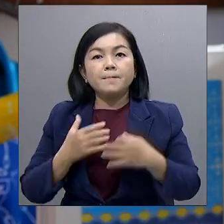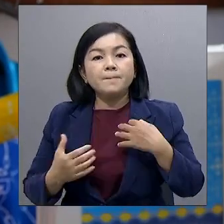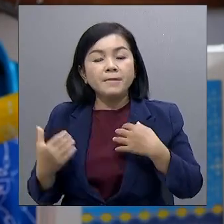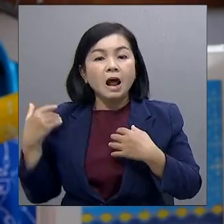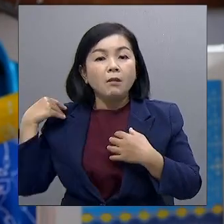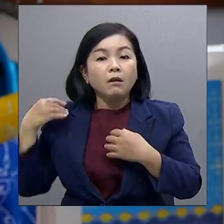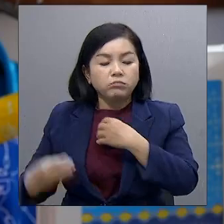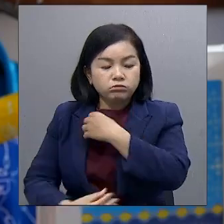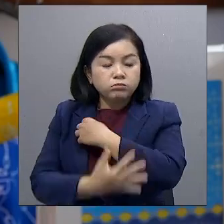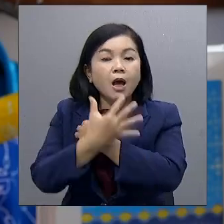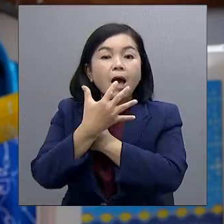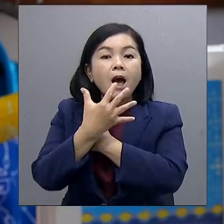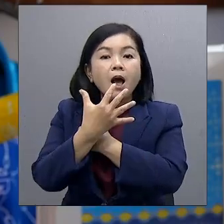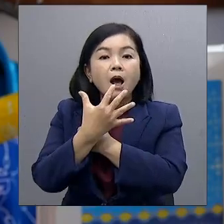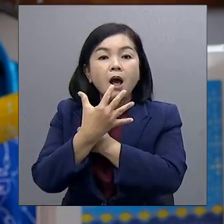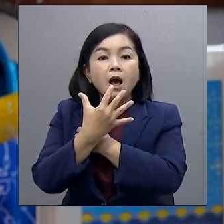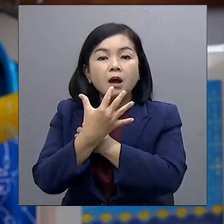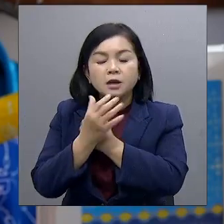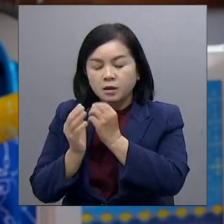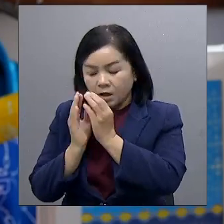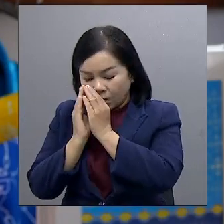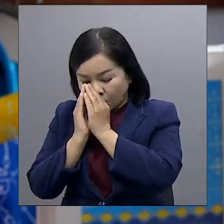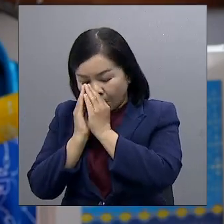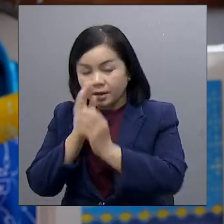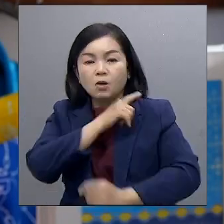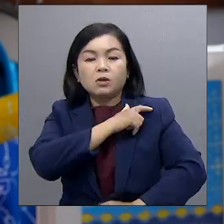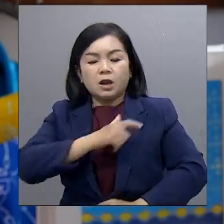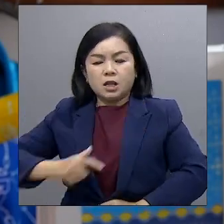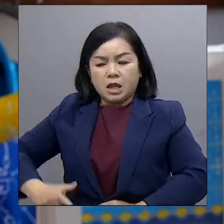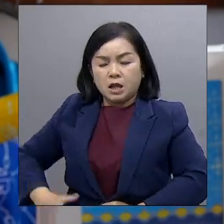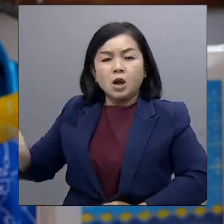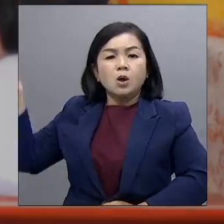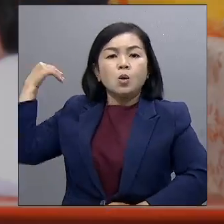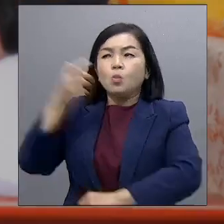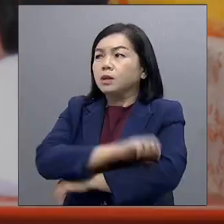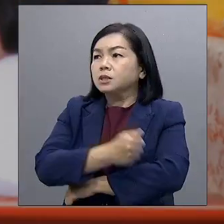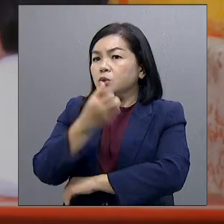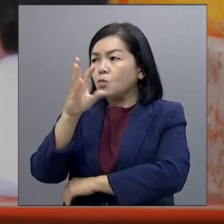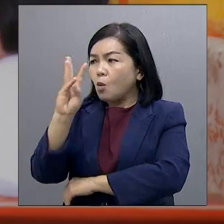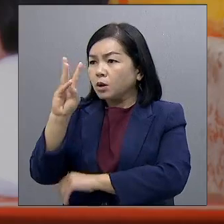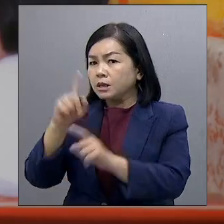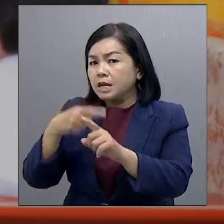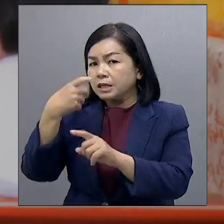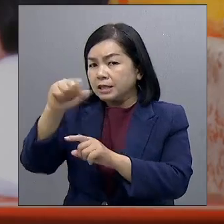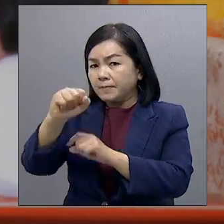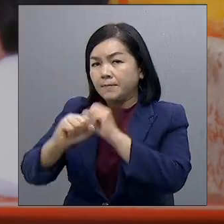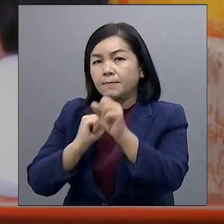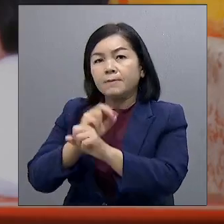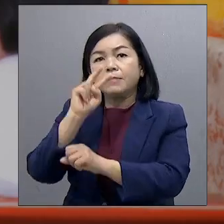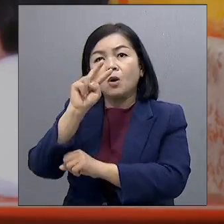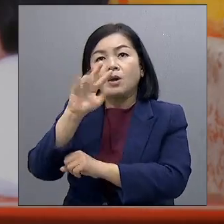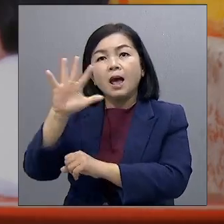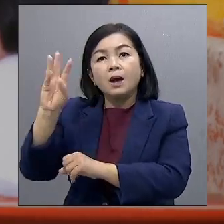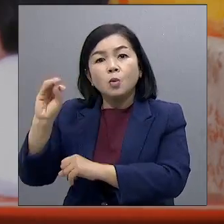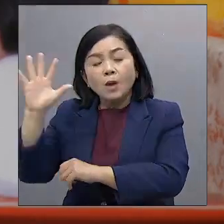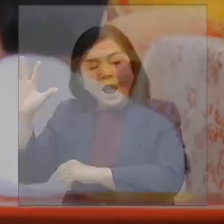โอกาสอ่าได้เข้าเฝ้าในหลวงและพระราชินีเมื่อวันที่ 16ตุลาคม2565ณวัน